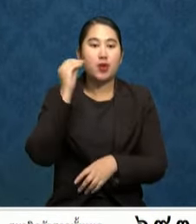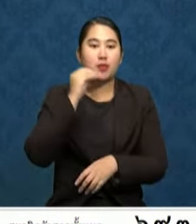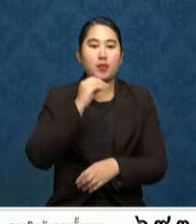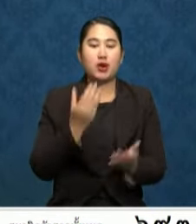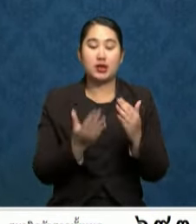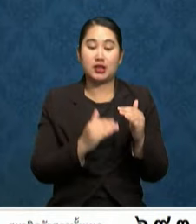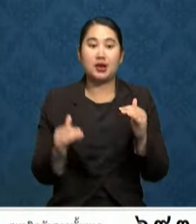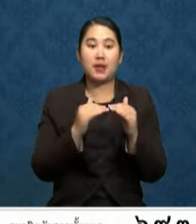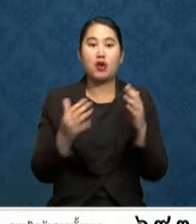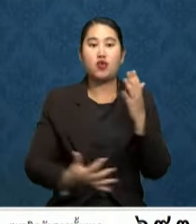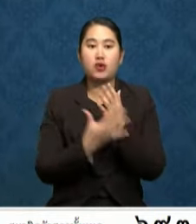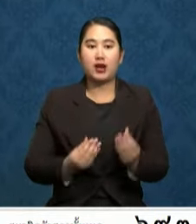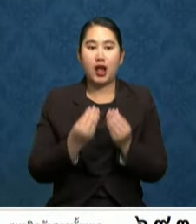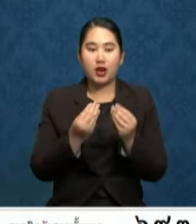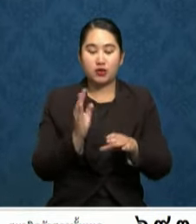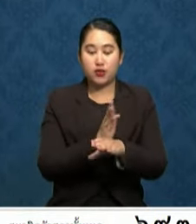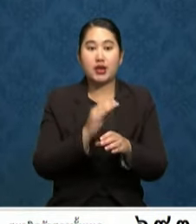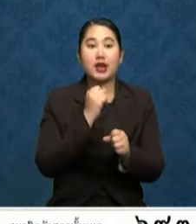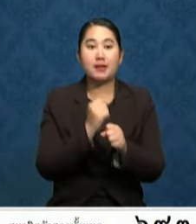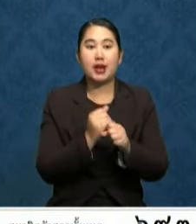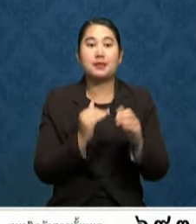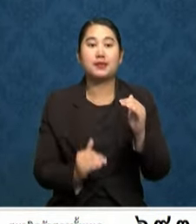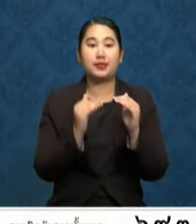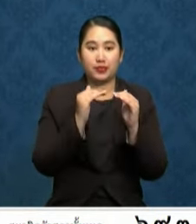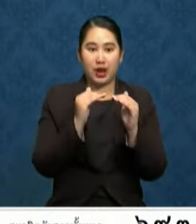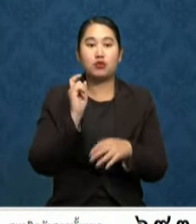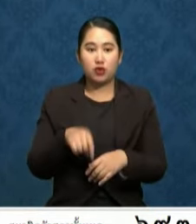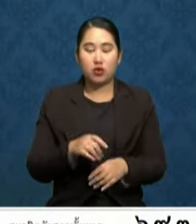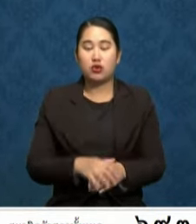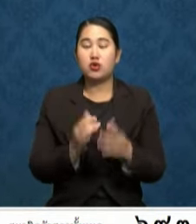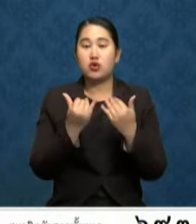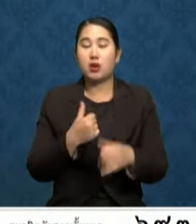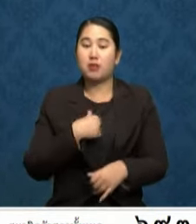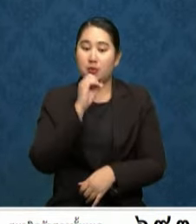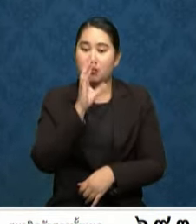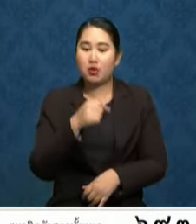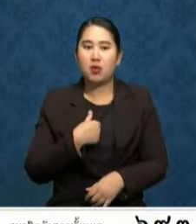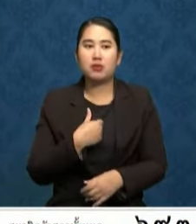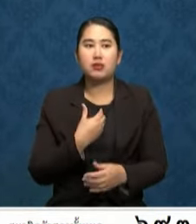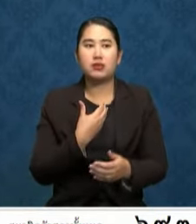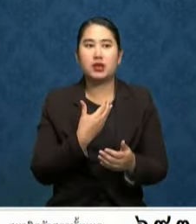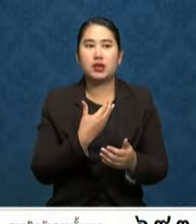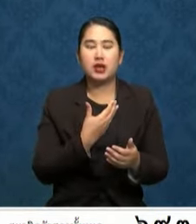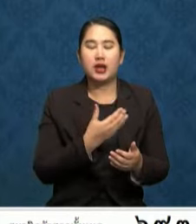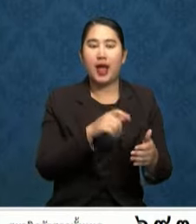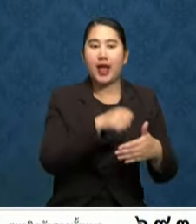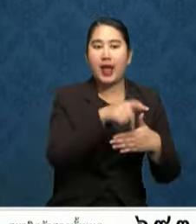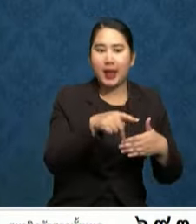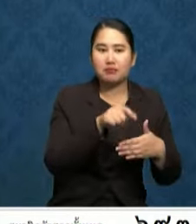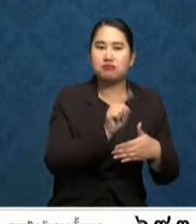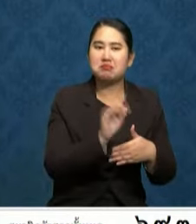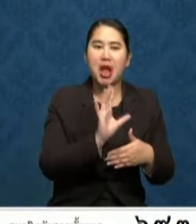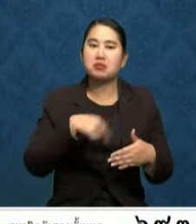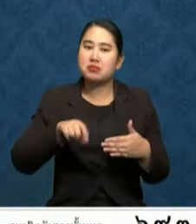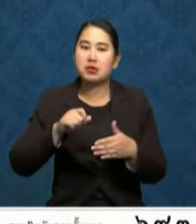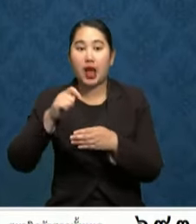ความเสมอภาพและโอกาสของธุรกิจเนี่ยเท่าเทียมกันทุกวันนี้ถ้าเผื่อผมบอกว่าผมไม่ใช้นี้ผมใช้เป๋าตังค์ขออนุญาตนะครับที่ใช้เรียก